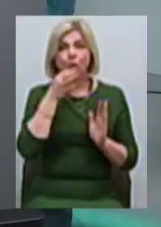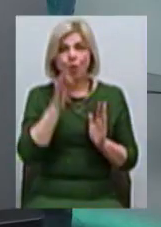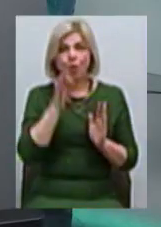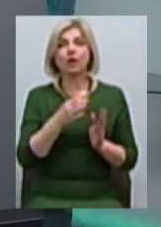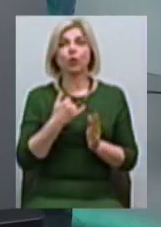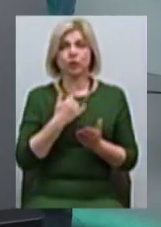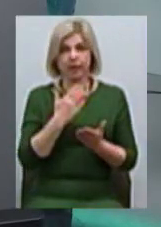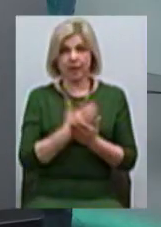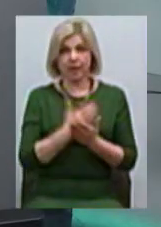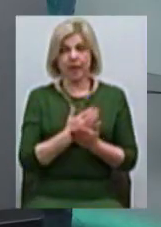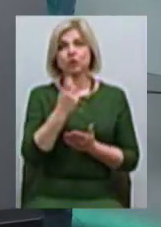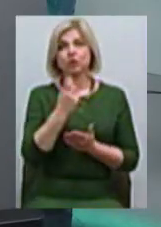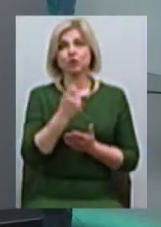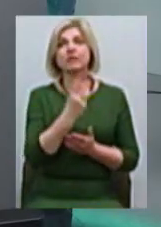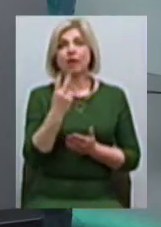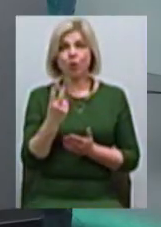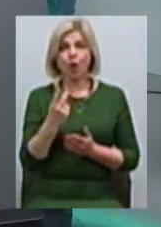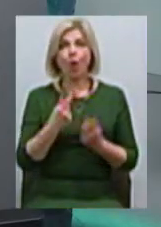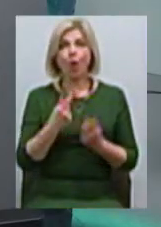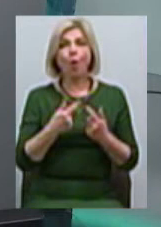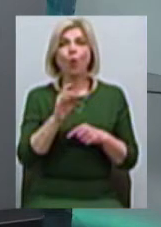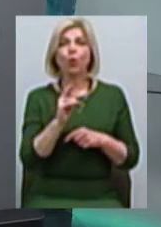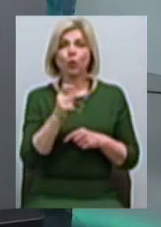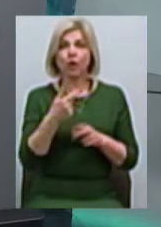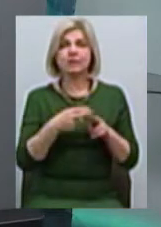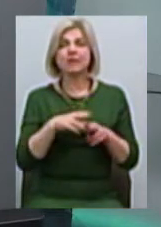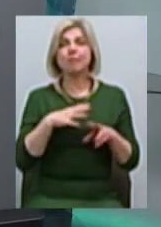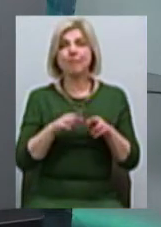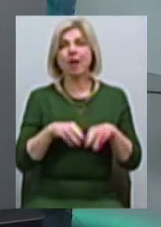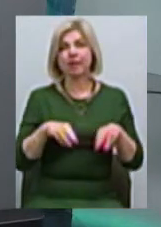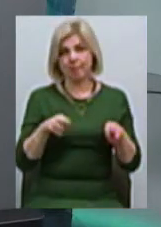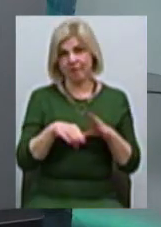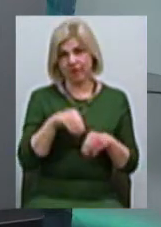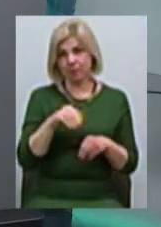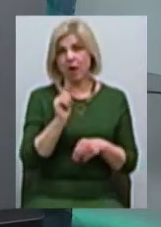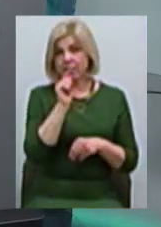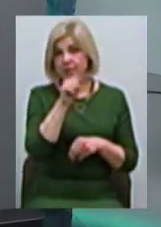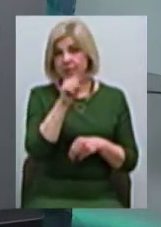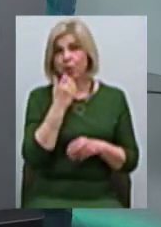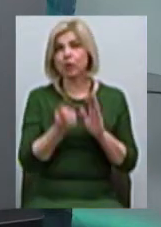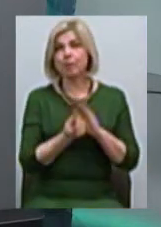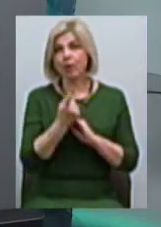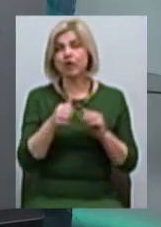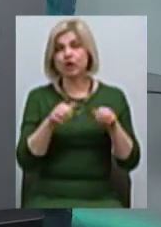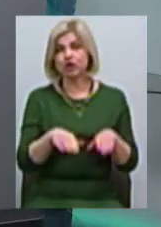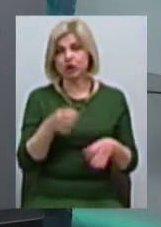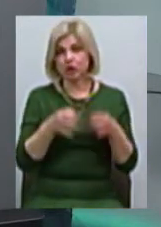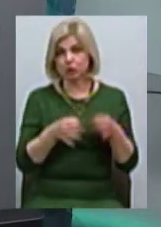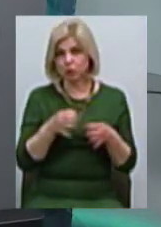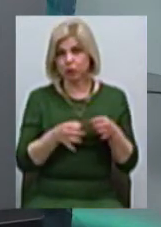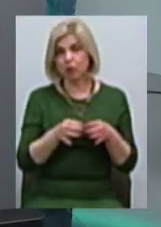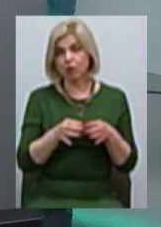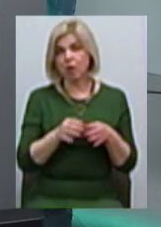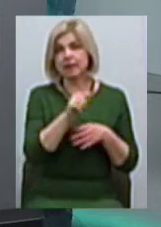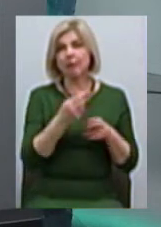досвід 132-го округу, але це парламентські вибори. І там, коли з'явилося рішення суду, там в